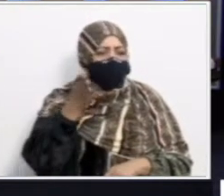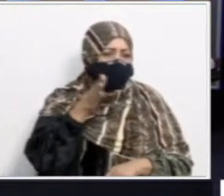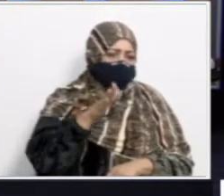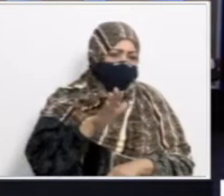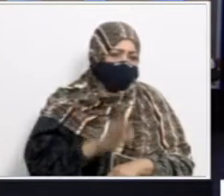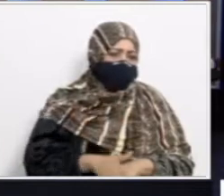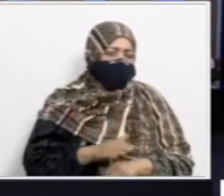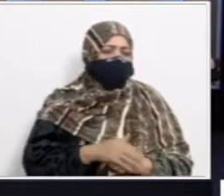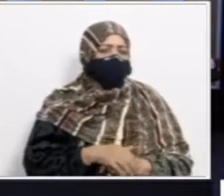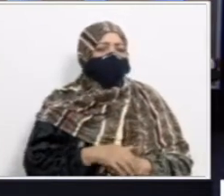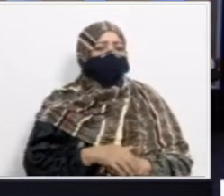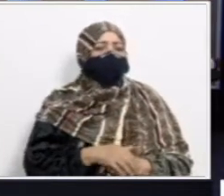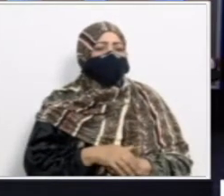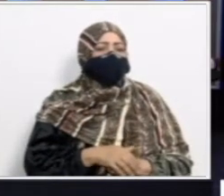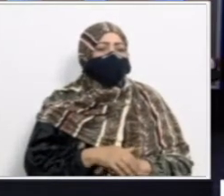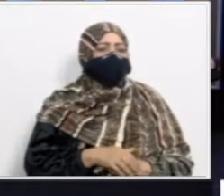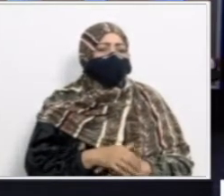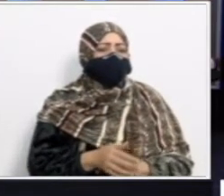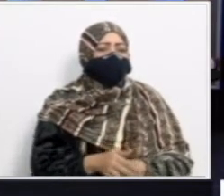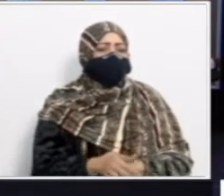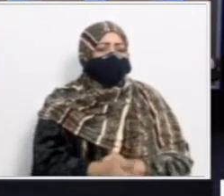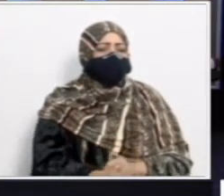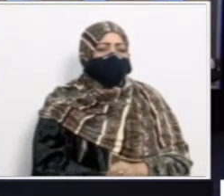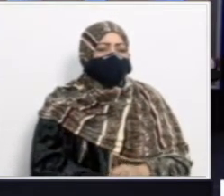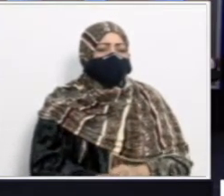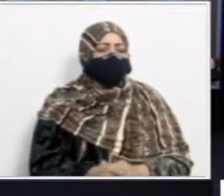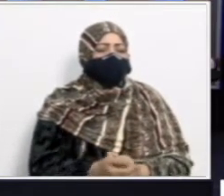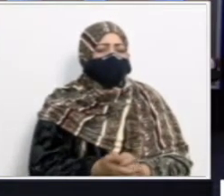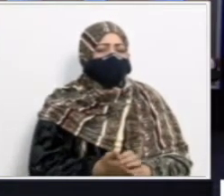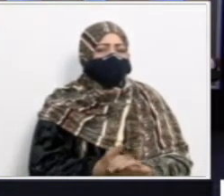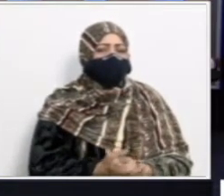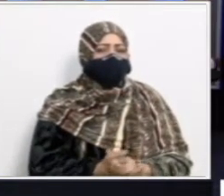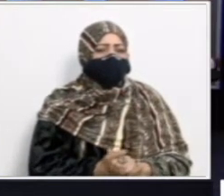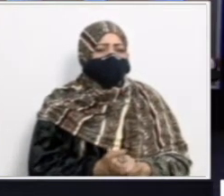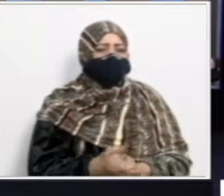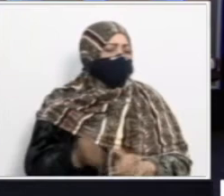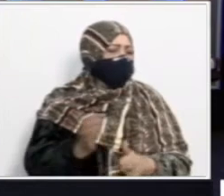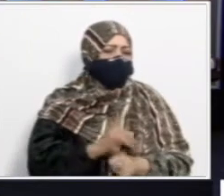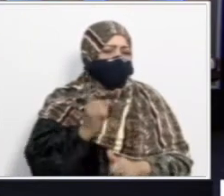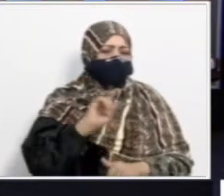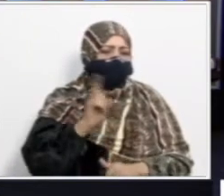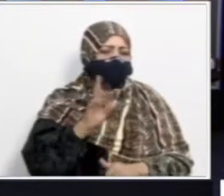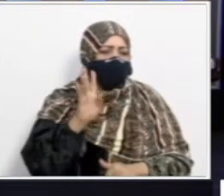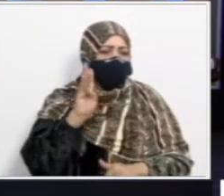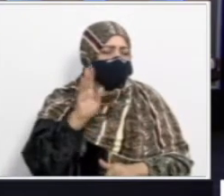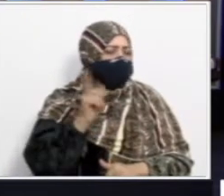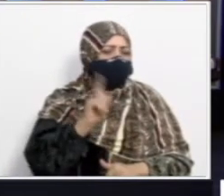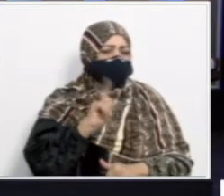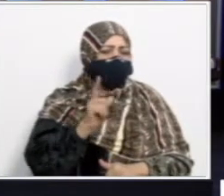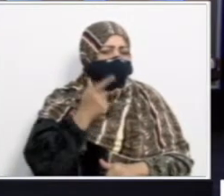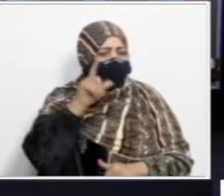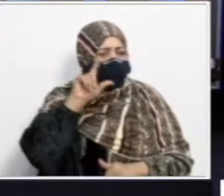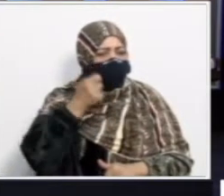ولا؟ ومش متزوج. باه؟ لا لا غير متزوج، ووالديه والده متوفي،